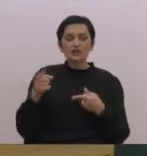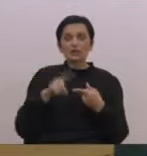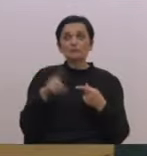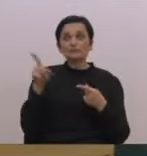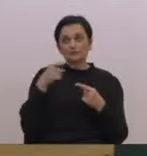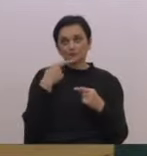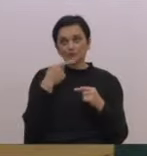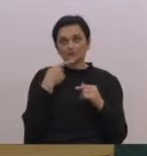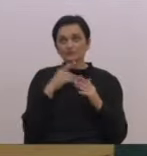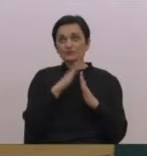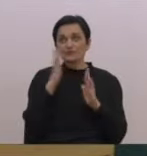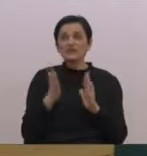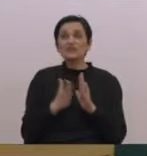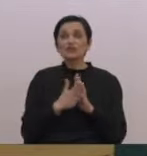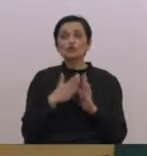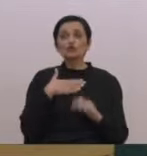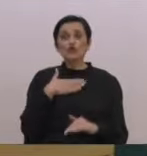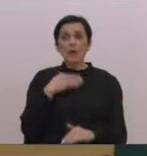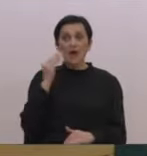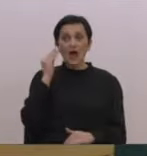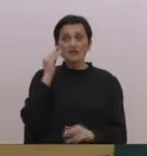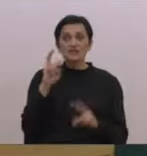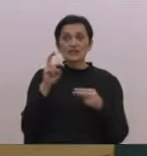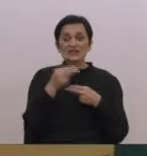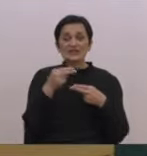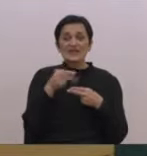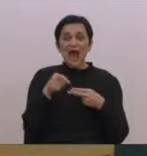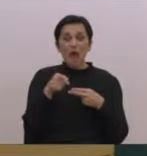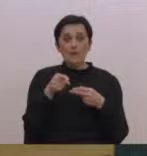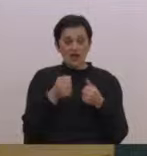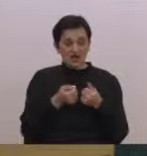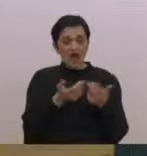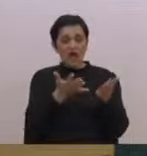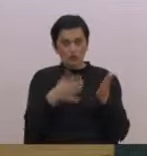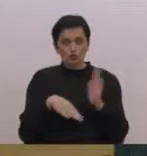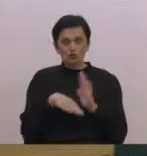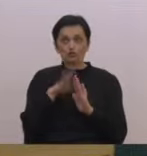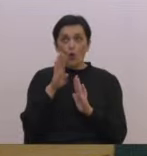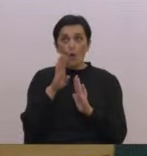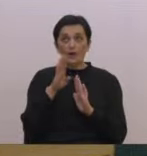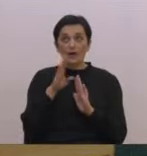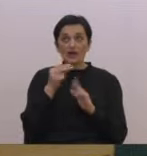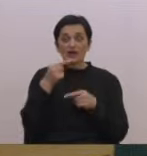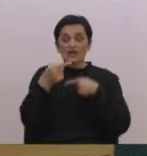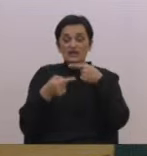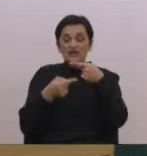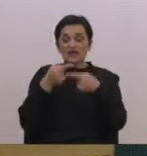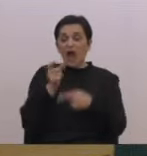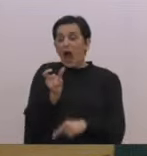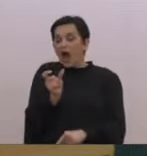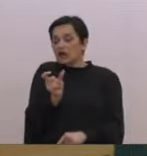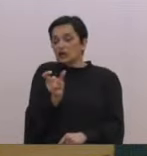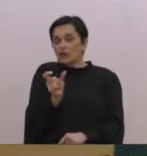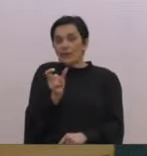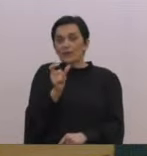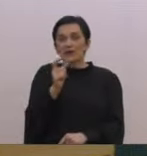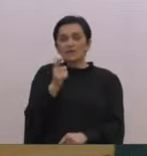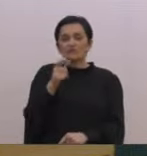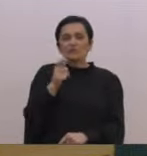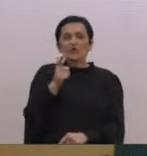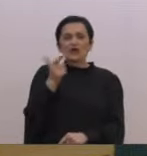ენერგეტი, საერთოდ ჩემი აზრით ამ თემას საერთოდ რო გაეშვათ, ხო ჯობია რა? ტარიფებთან დაკავშირებით, კაცო, ეს კომუნალური ტარიფები